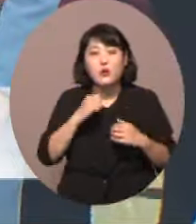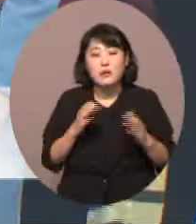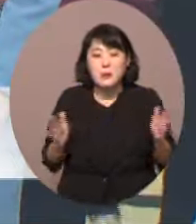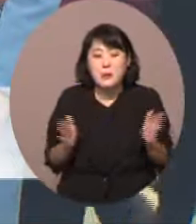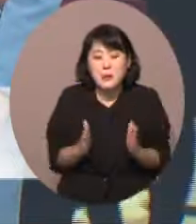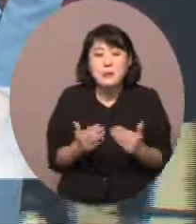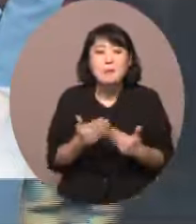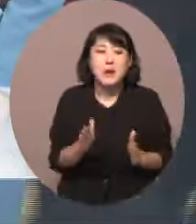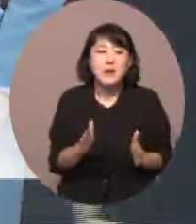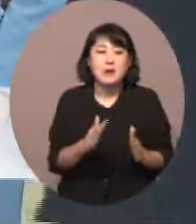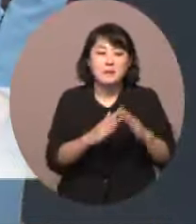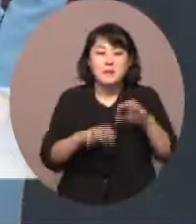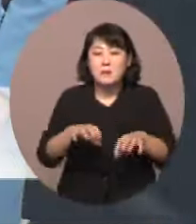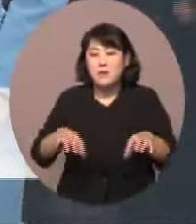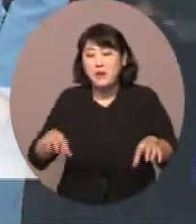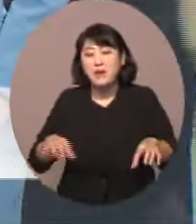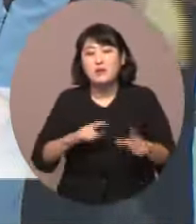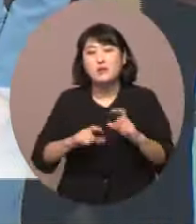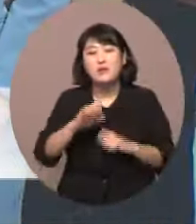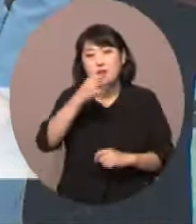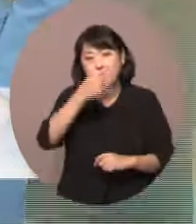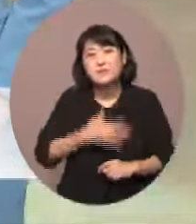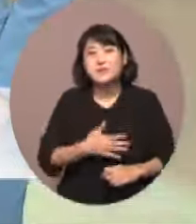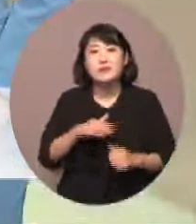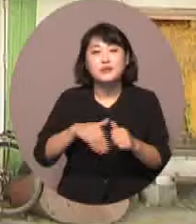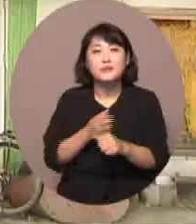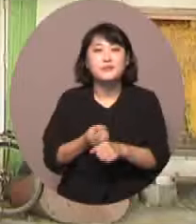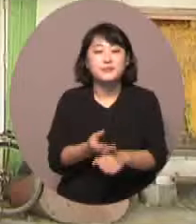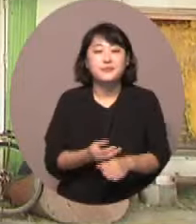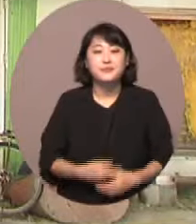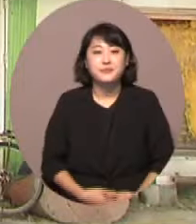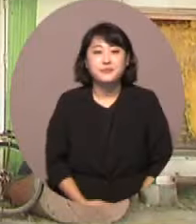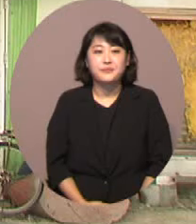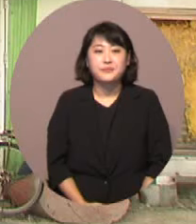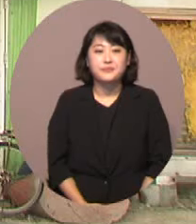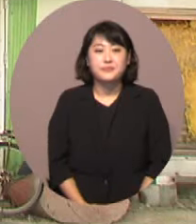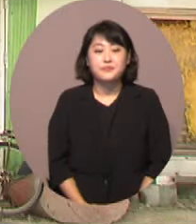갈수록 혹독해지고 있습니다. 윤소영 기자입니다.